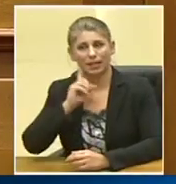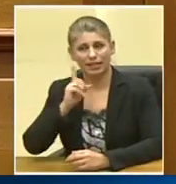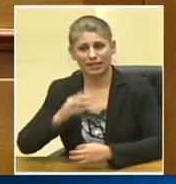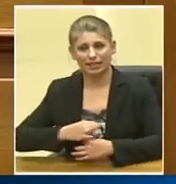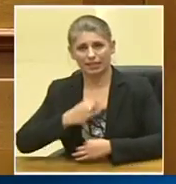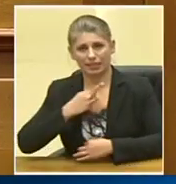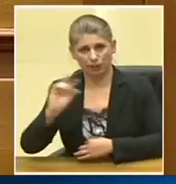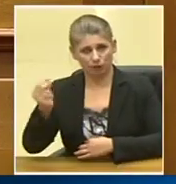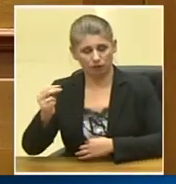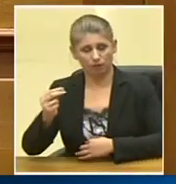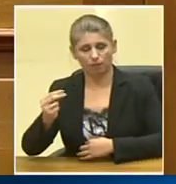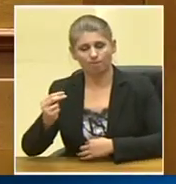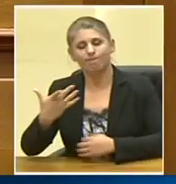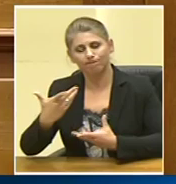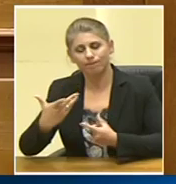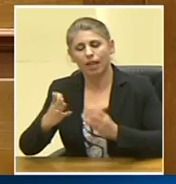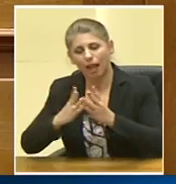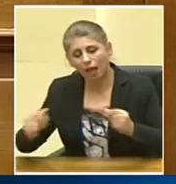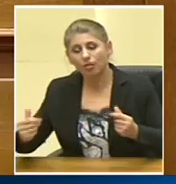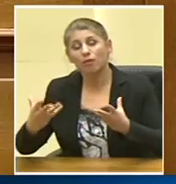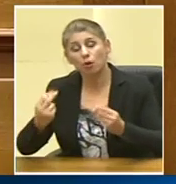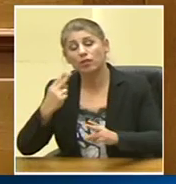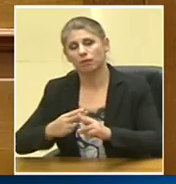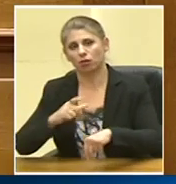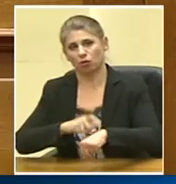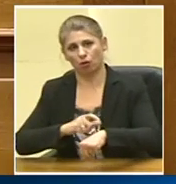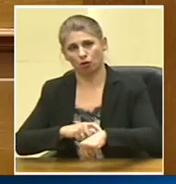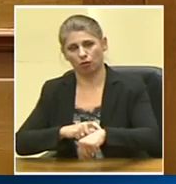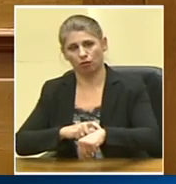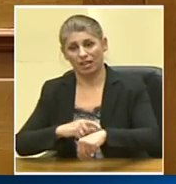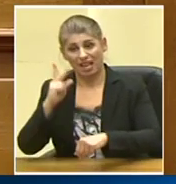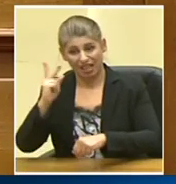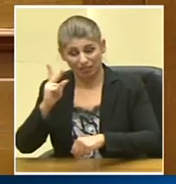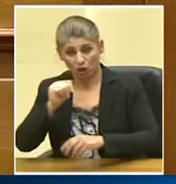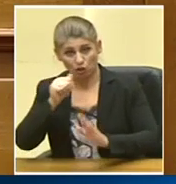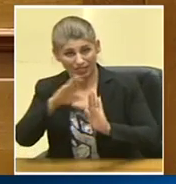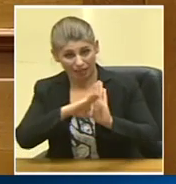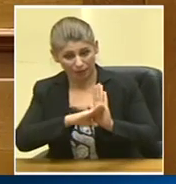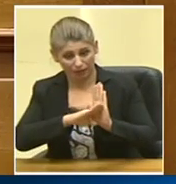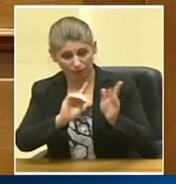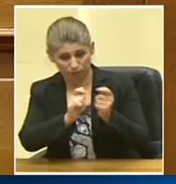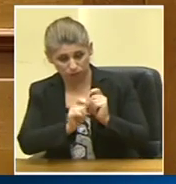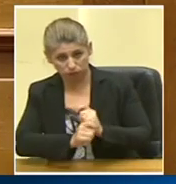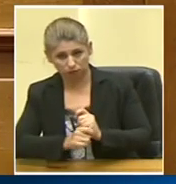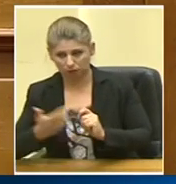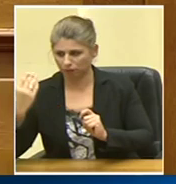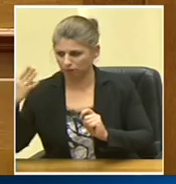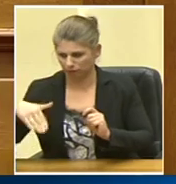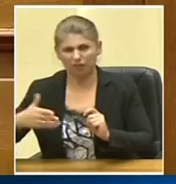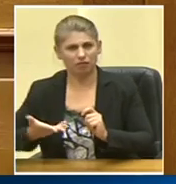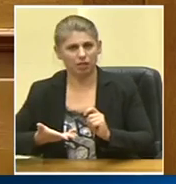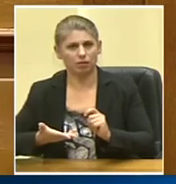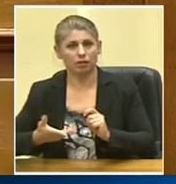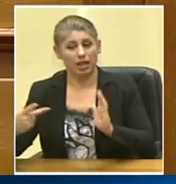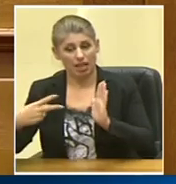χρόνο, πολύτιμο χρόνο. Οι δύο συνταγματικές αναθεωρήσεις, τελευταίες,